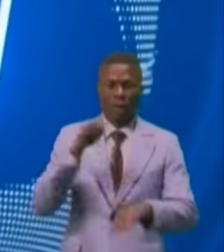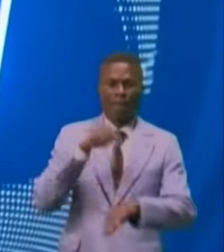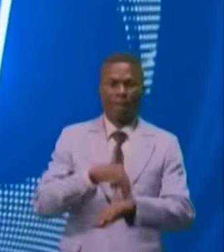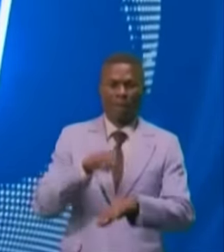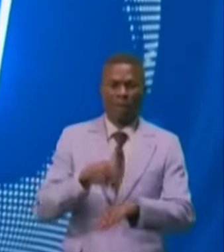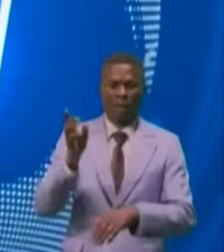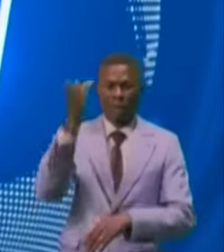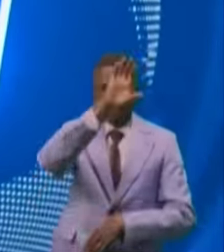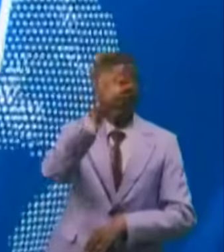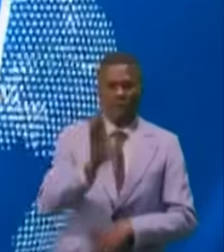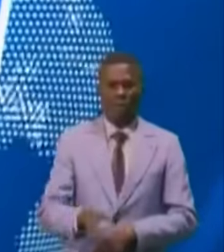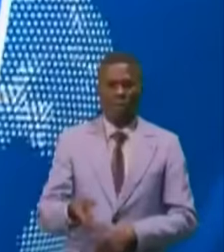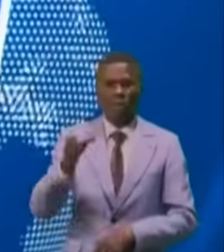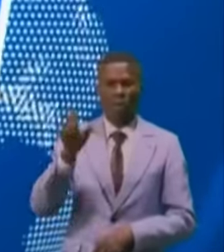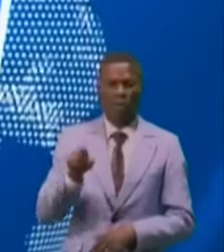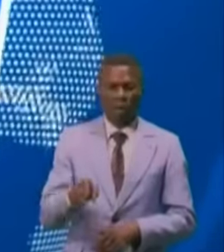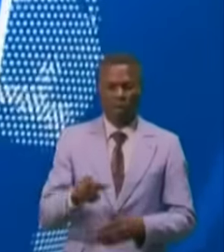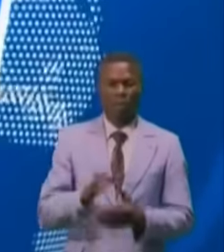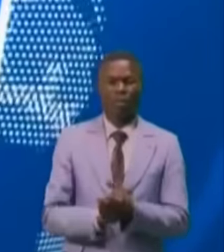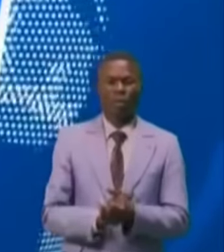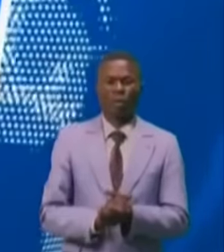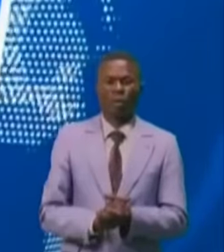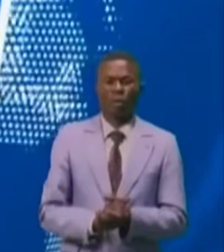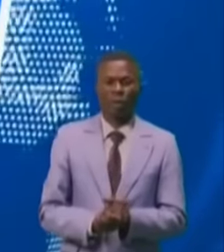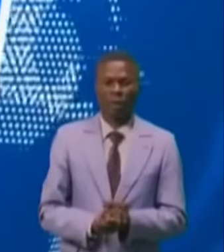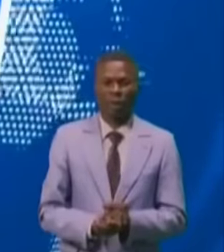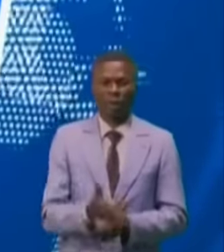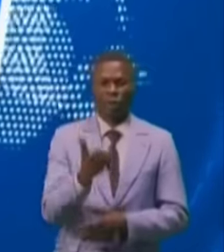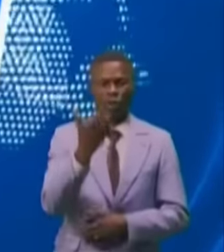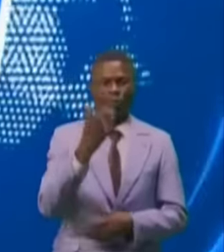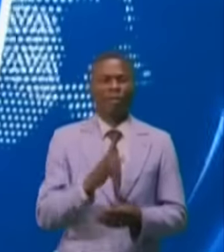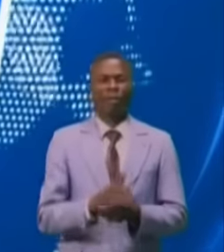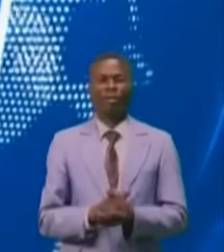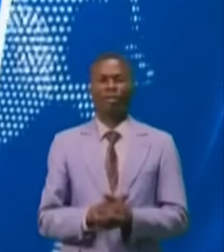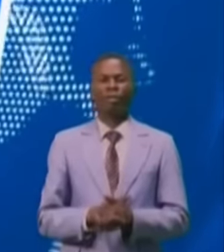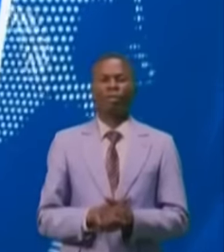sommes là précisément dans la province du Congo central.